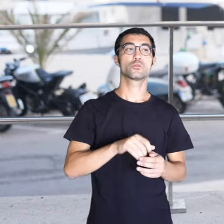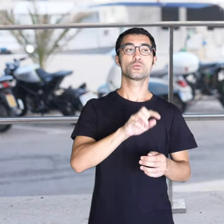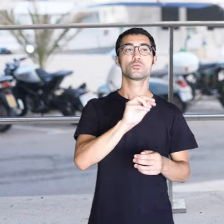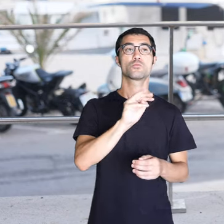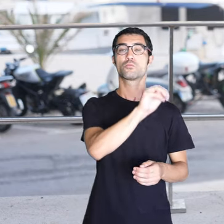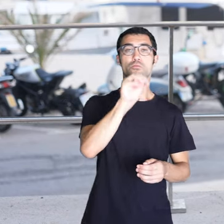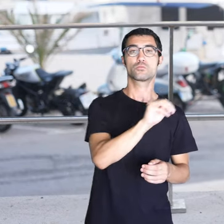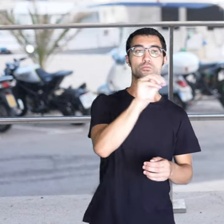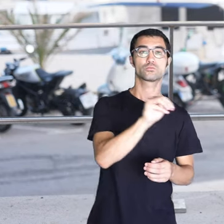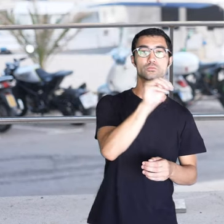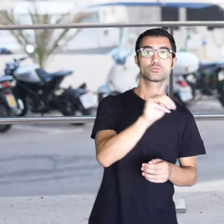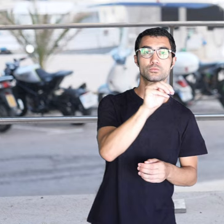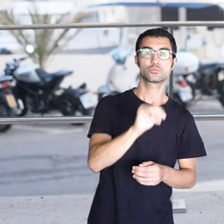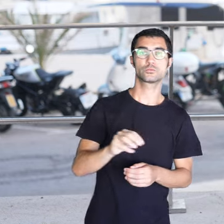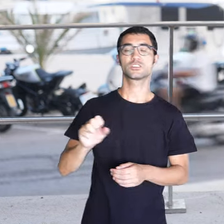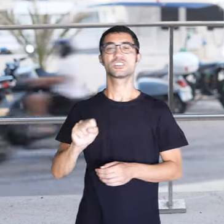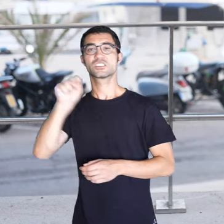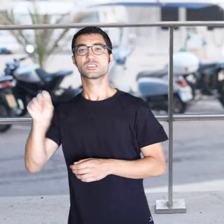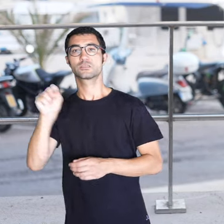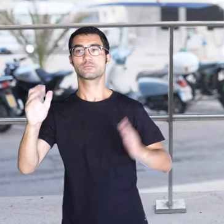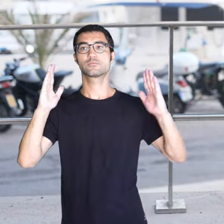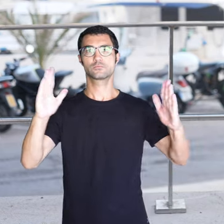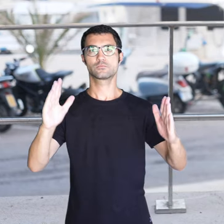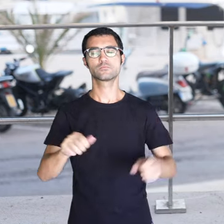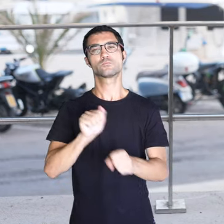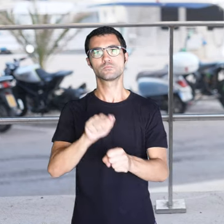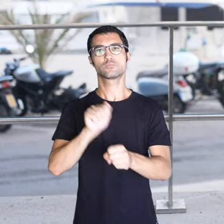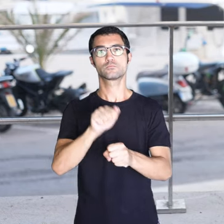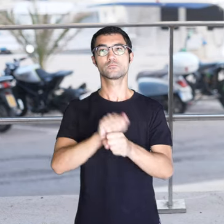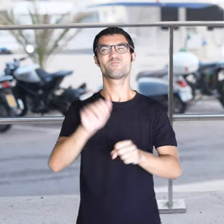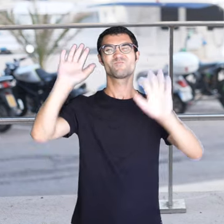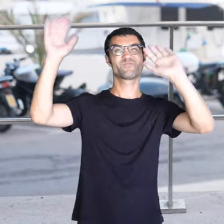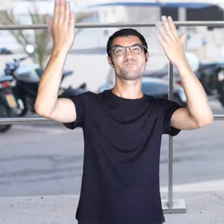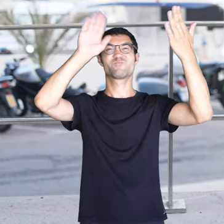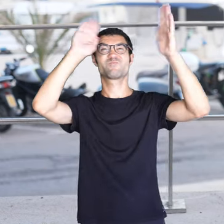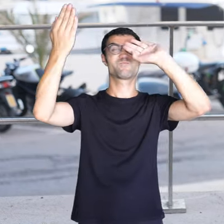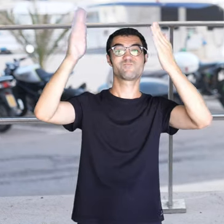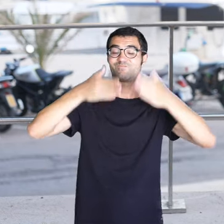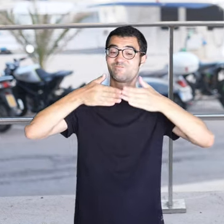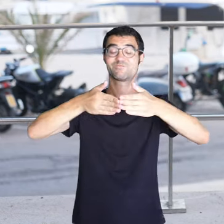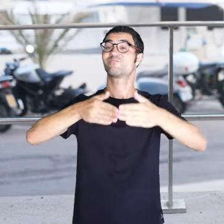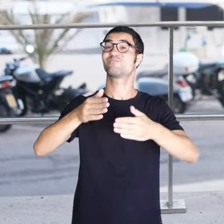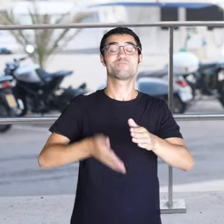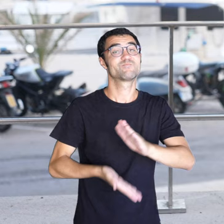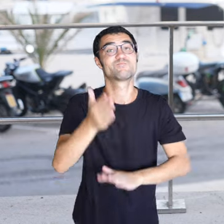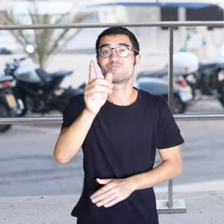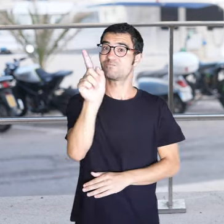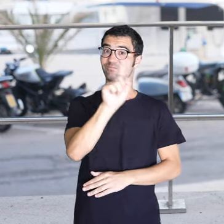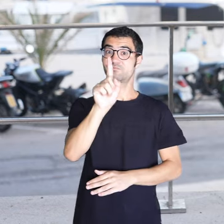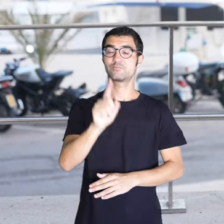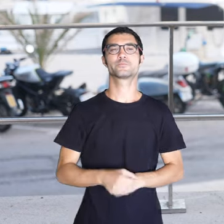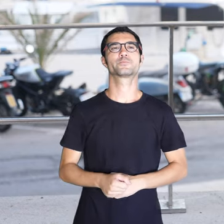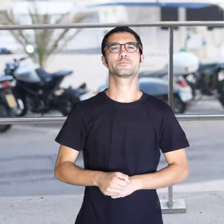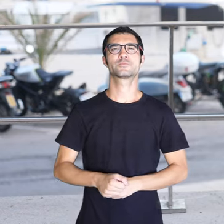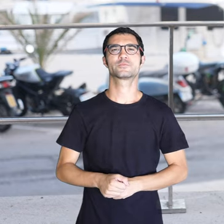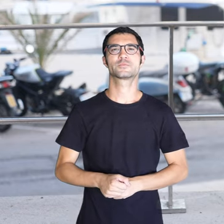record que com que feia molt de mal temps, que jo t'he dit que les barques no sortien, has de vegades, per a Nadal, el dia de Nadal, hem anat